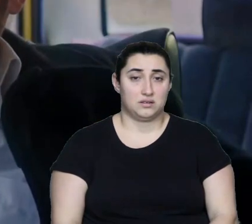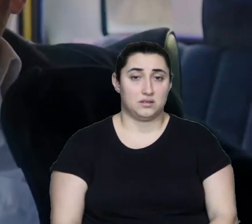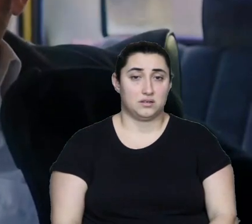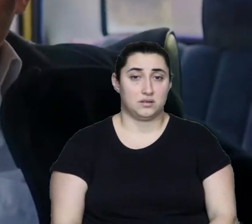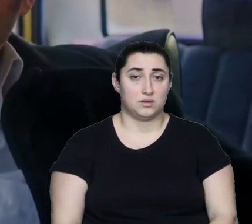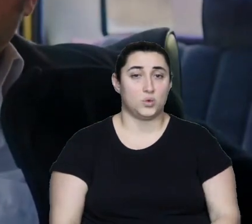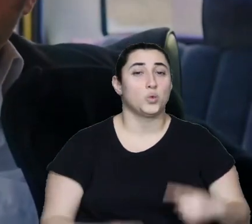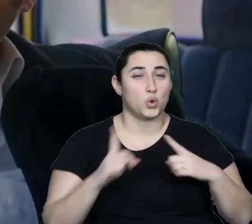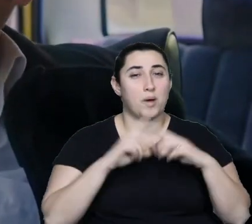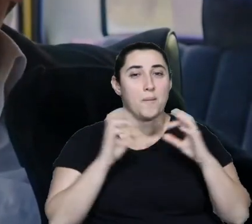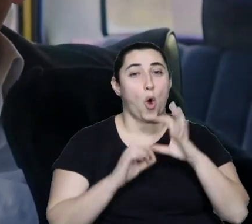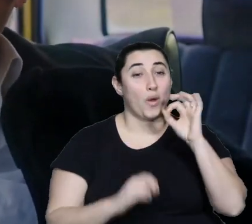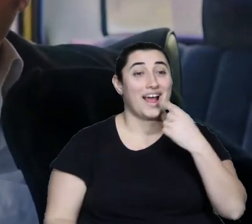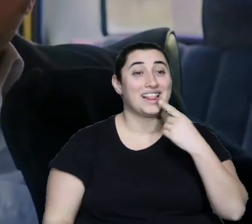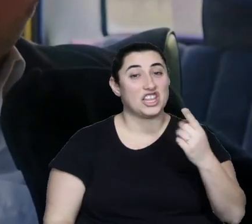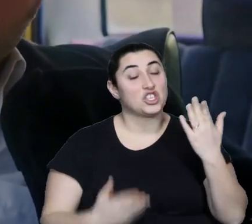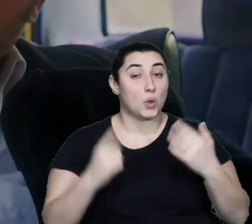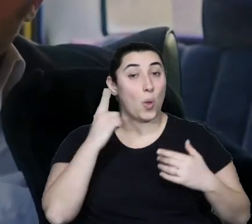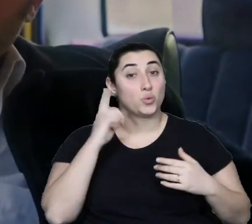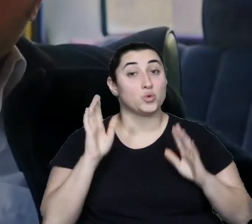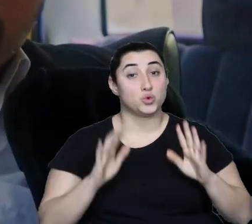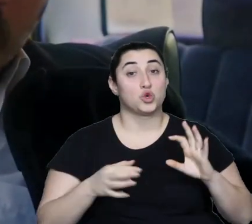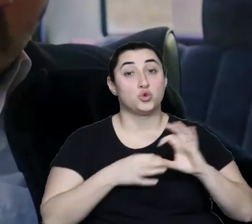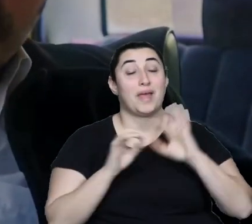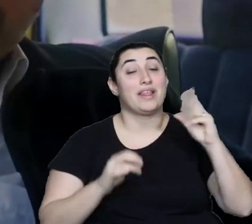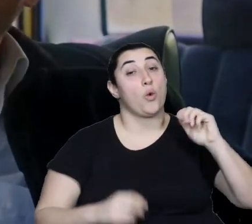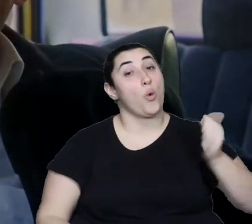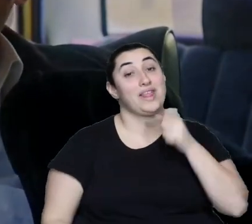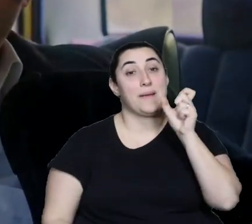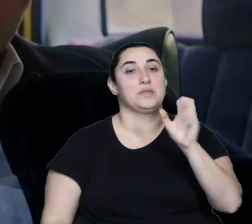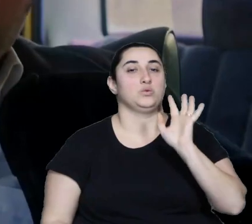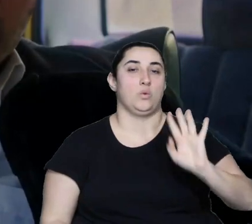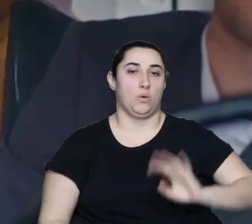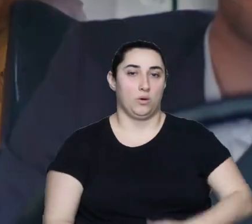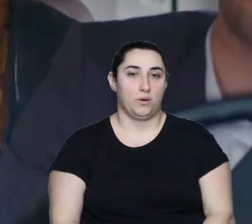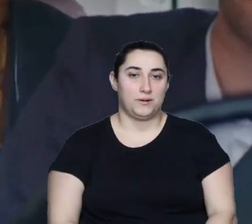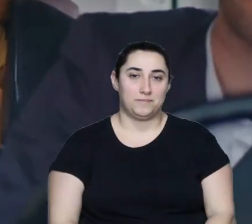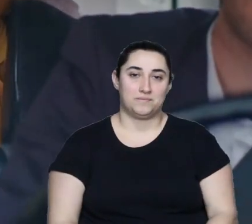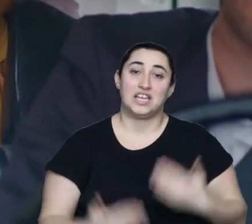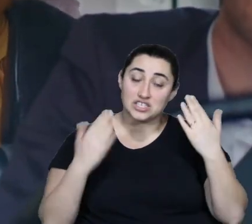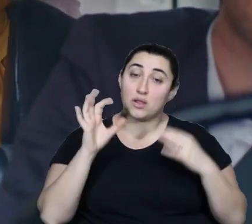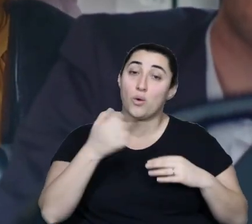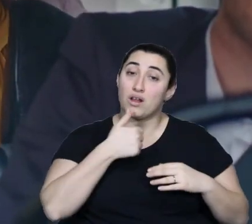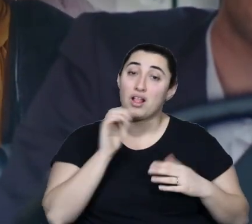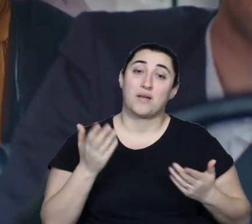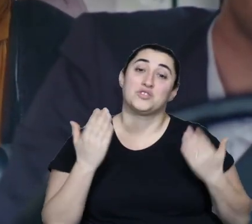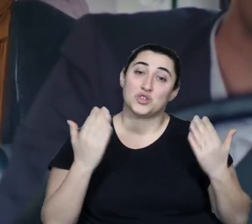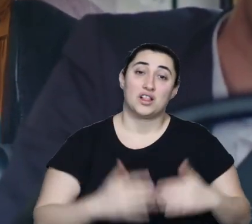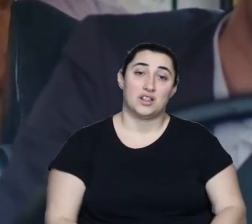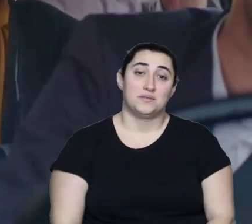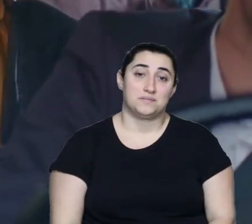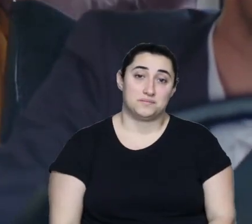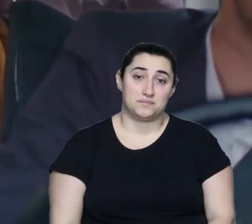Tuğba Paldız Oral dediğini inşallah duymuştur ya. Çünkü cümlenin en önemli yeri orasıydı. İnşallah Oral abi ya,